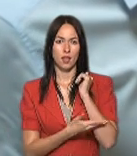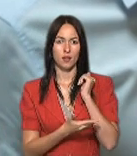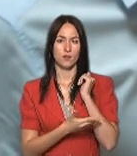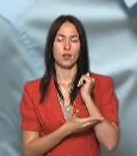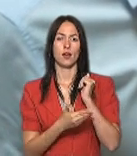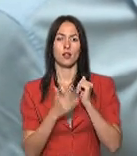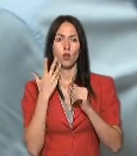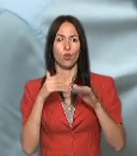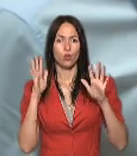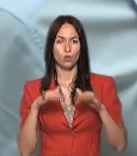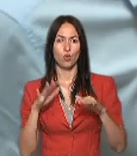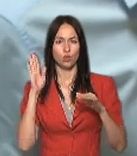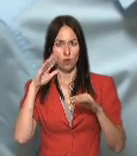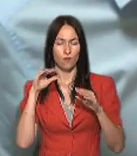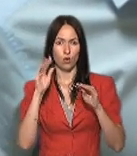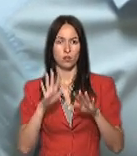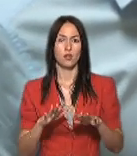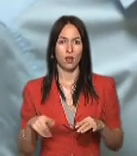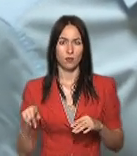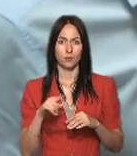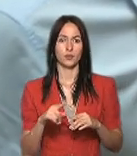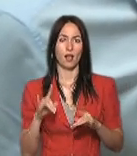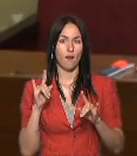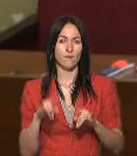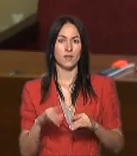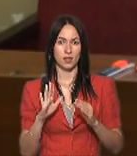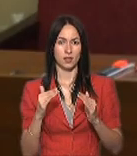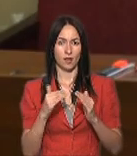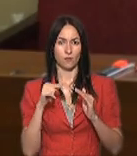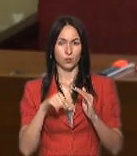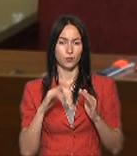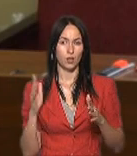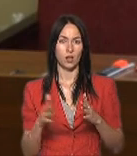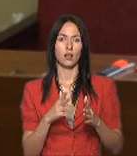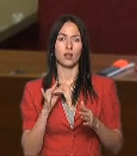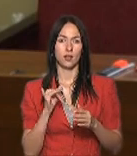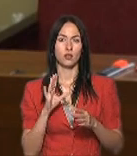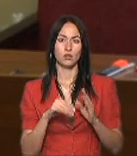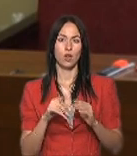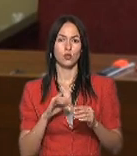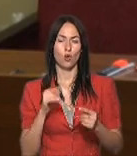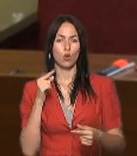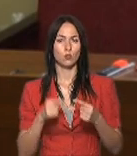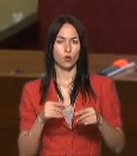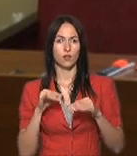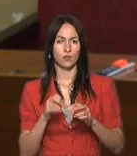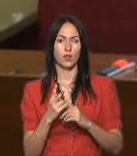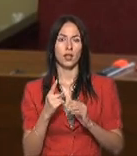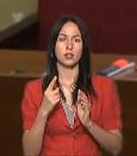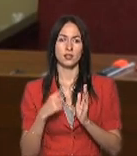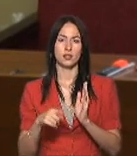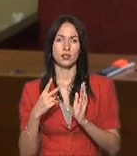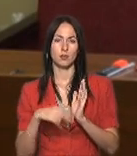фарбовані. Під час дощу вода проникає скрізь вікна у приміщення. Враховуючи, що оспорюване рішення 1272 прийнято відповідачем